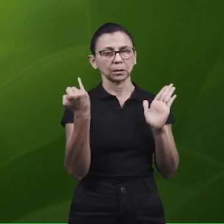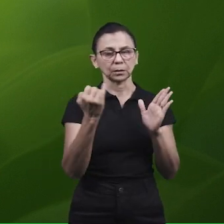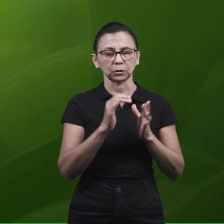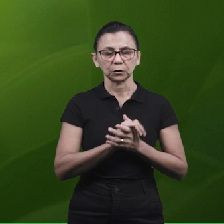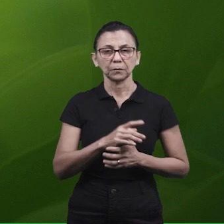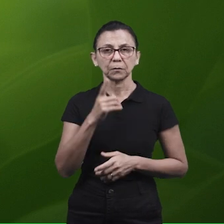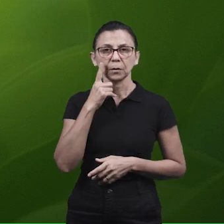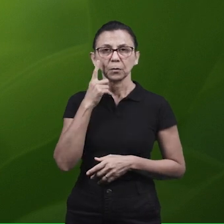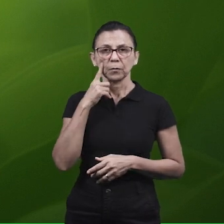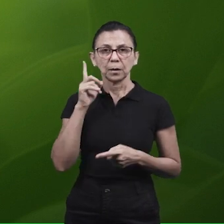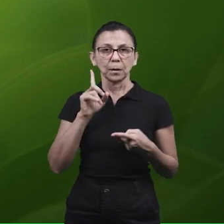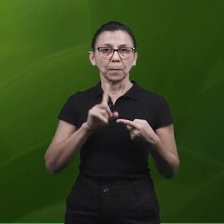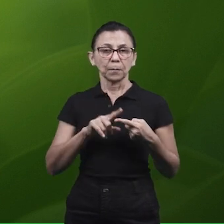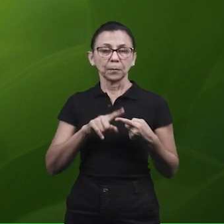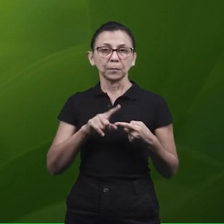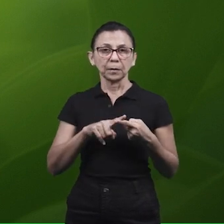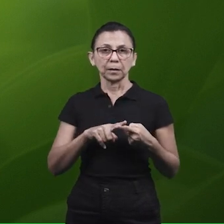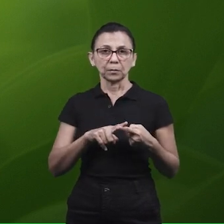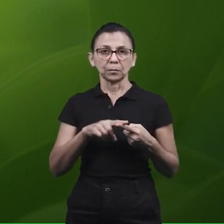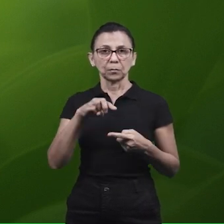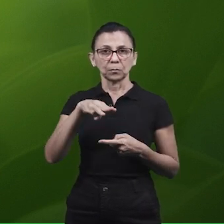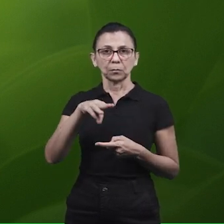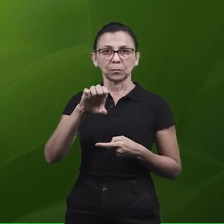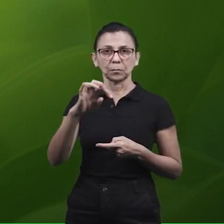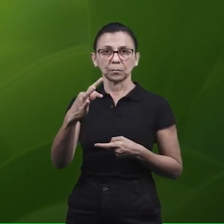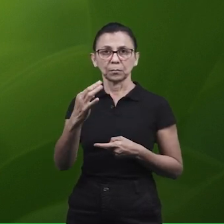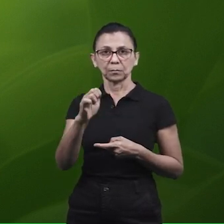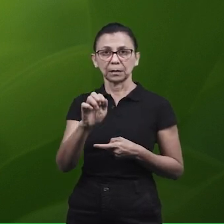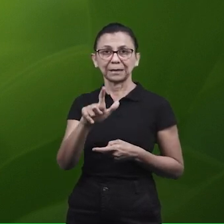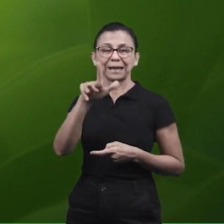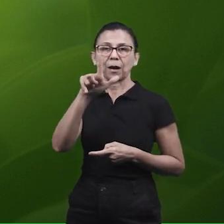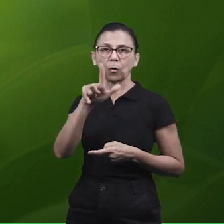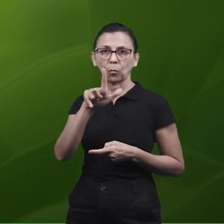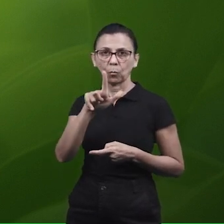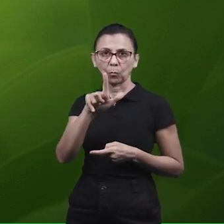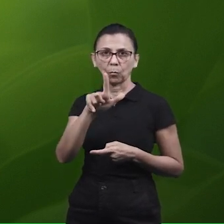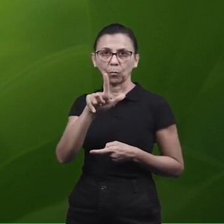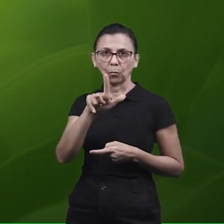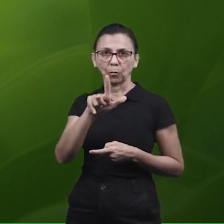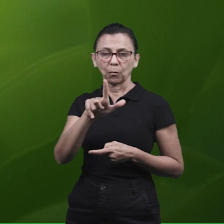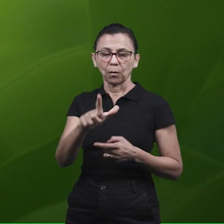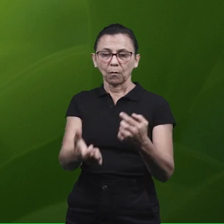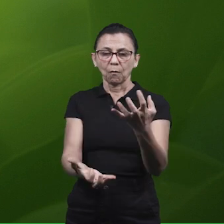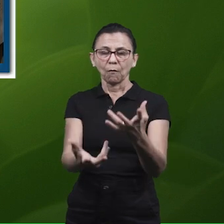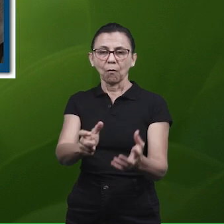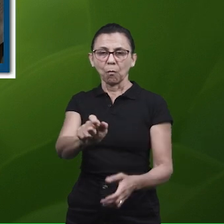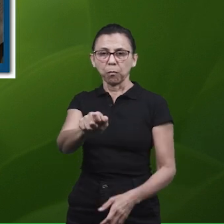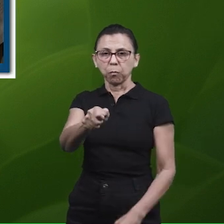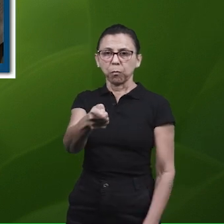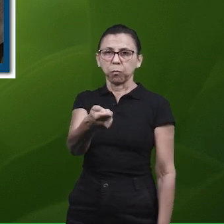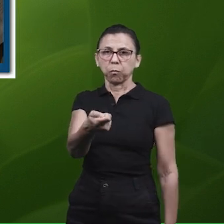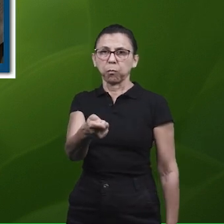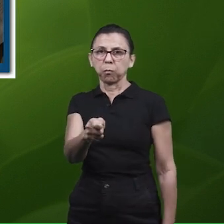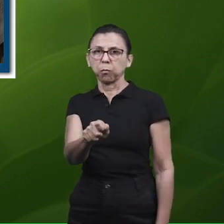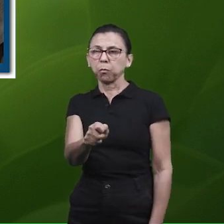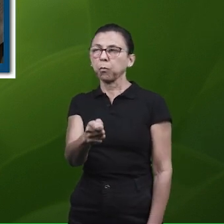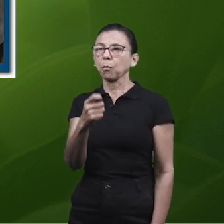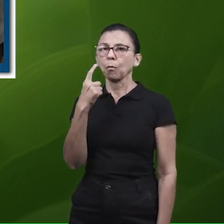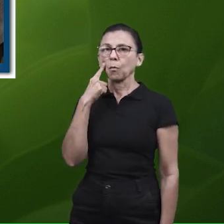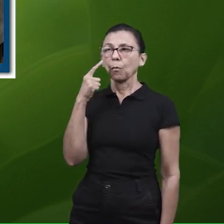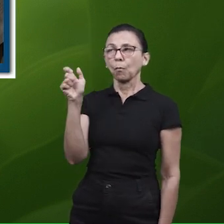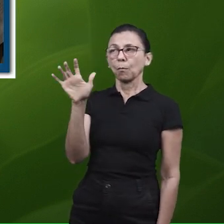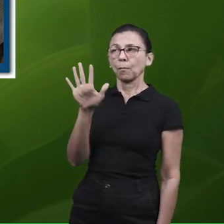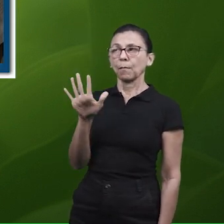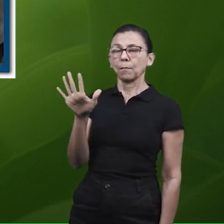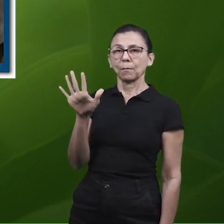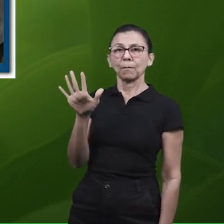la confection, il y a quelques phases qui sont importantes. La première, c'est quoi? On prend le